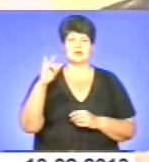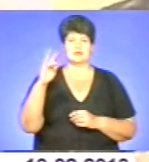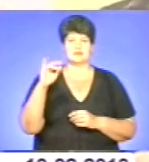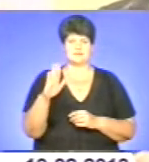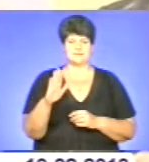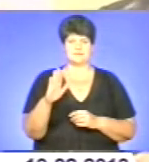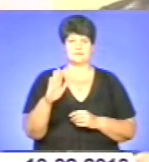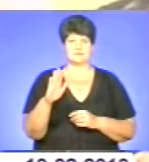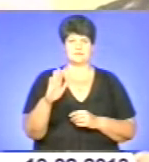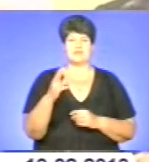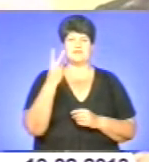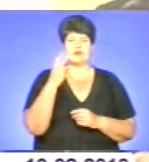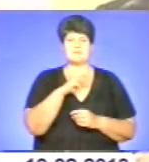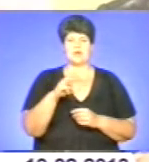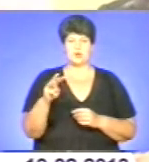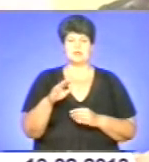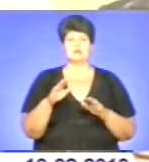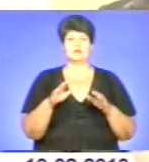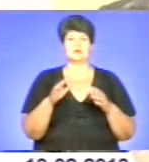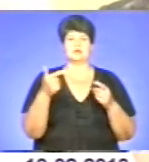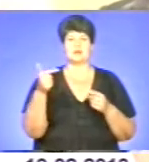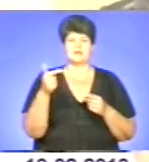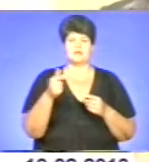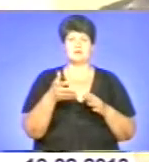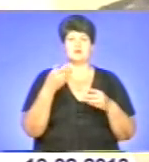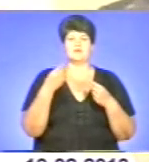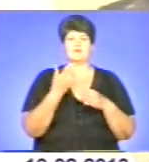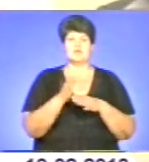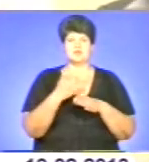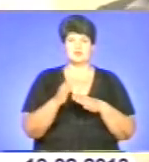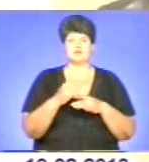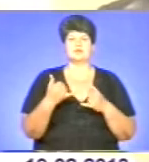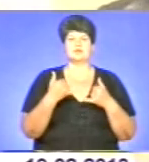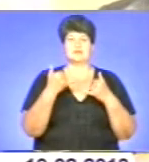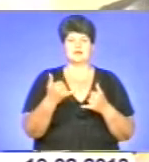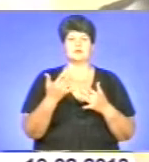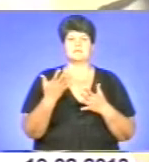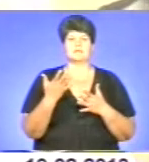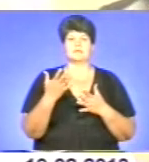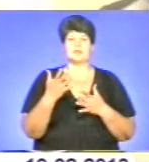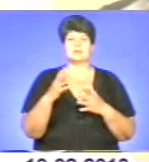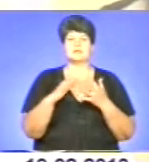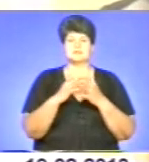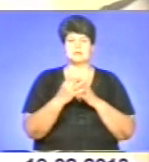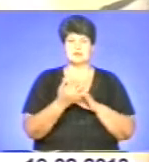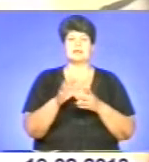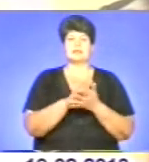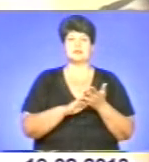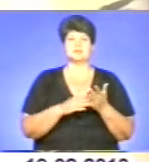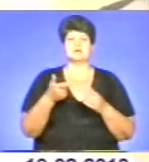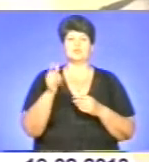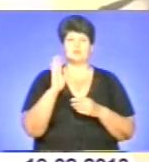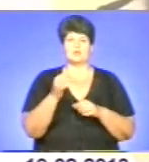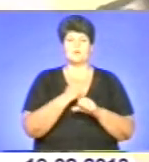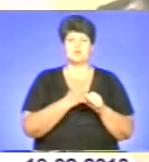попереду 2 млн коштів майже виділено за рахунок держави в цьому селі для підведення газу ми і дальше будемо працювати